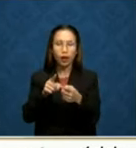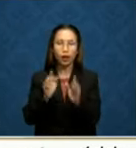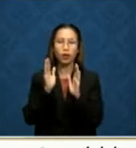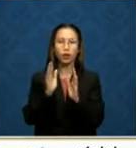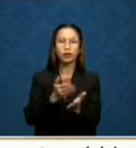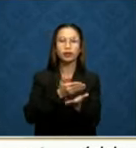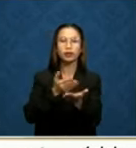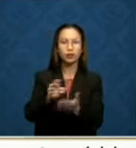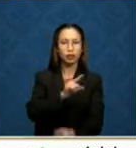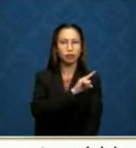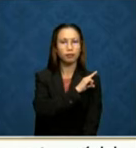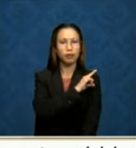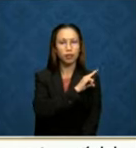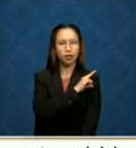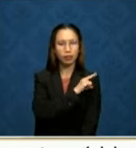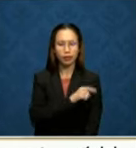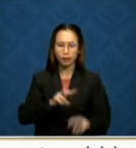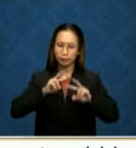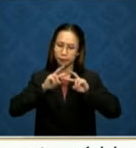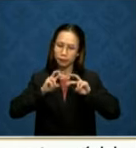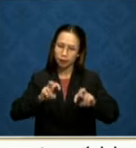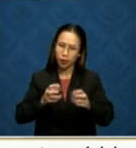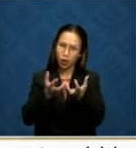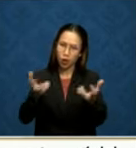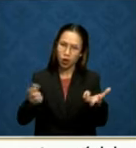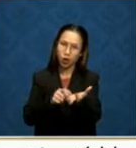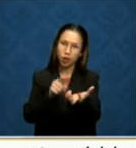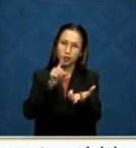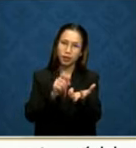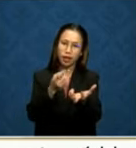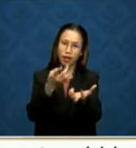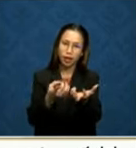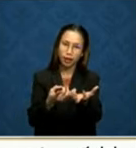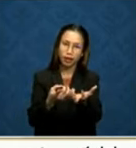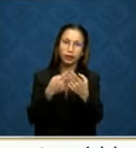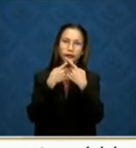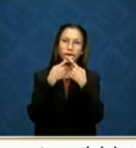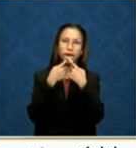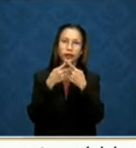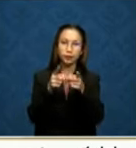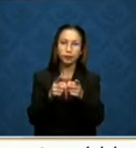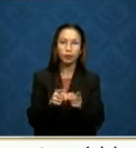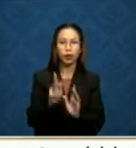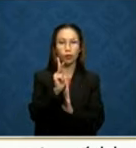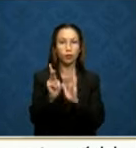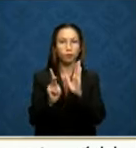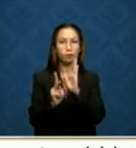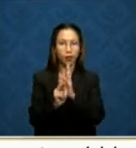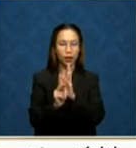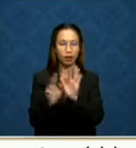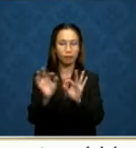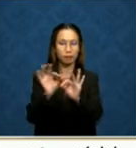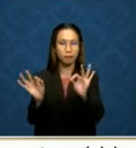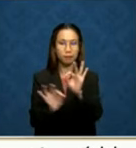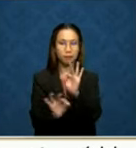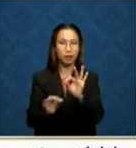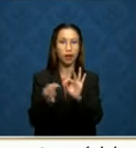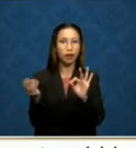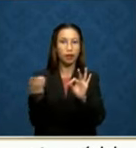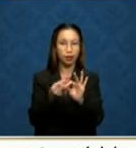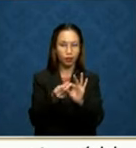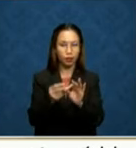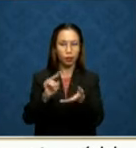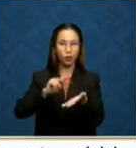หมายตรพาระในการพี่สูตร ถึงความปกพ่องของสนค้านั้นดังนั้น YING กฎหมายนี้ร่างสำเร็เร็วเท่าไ่